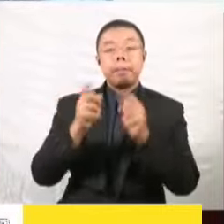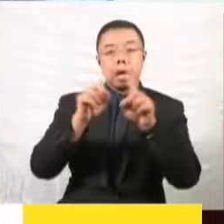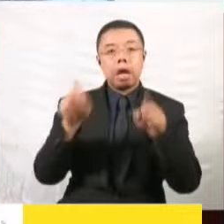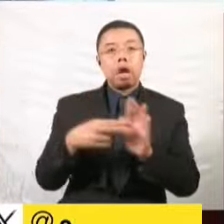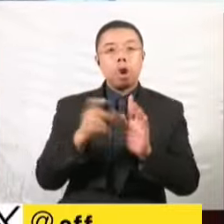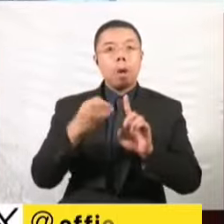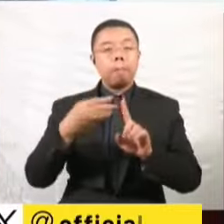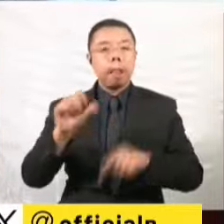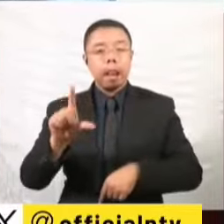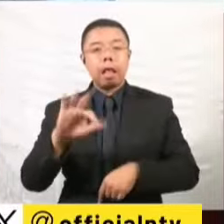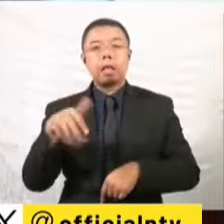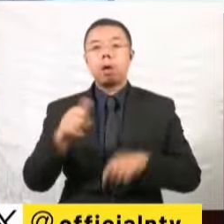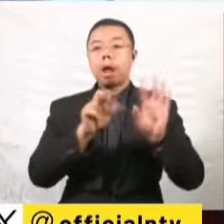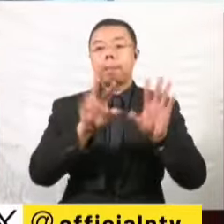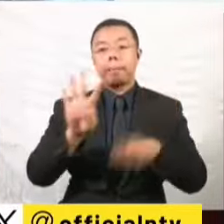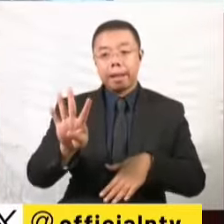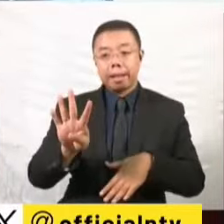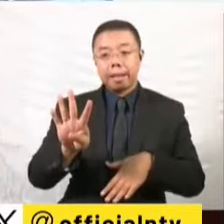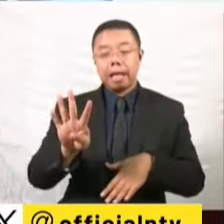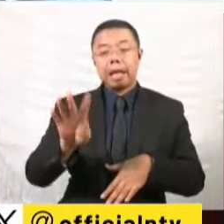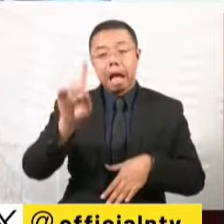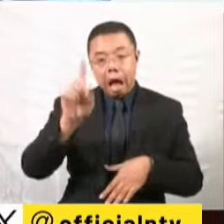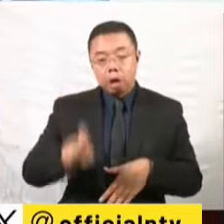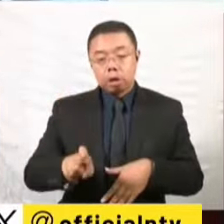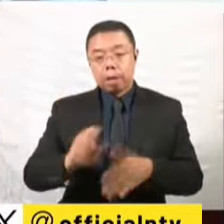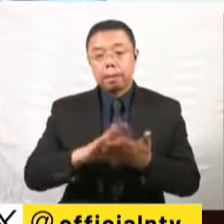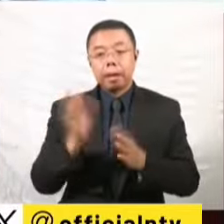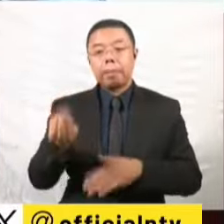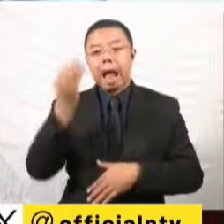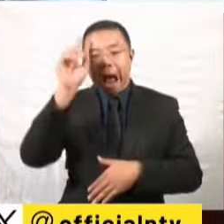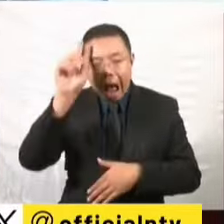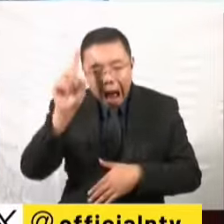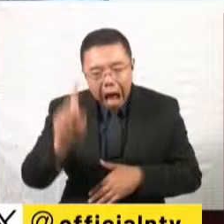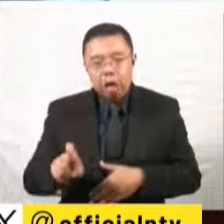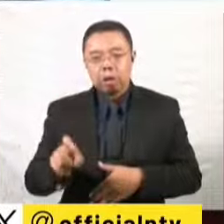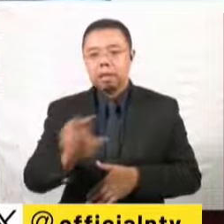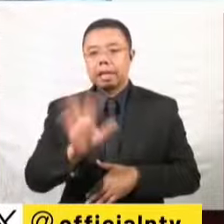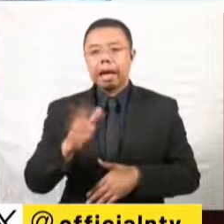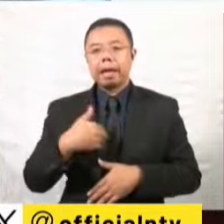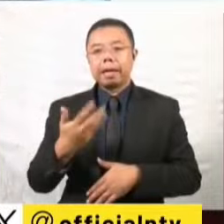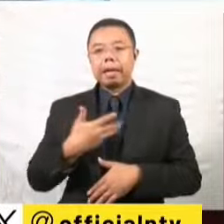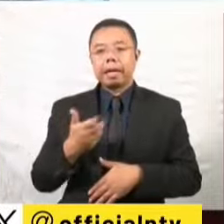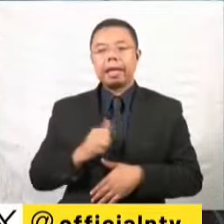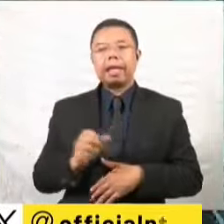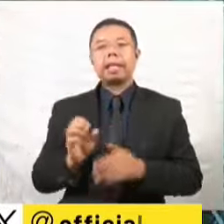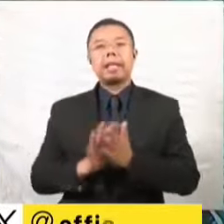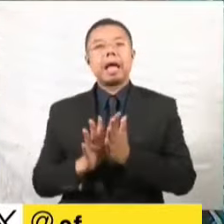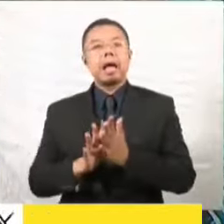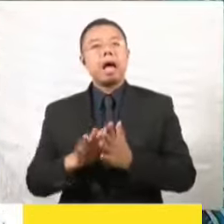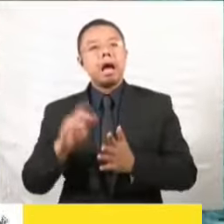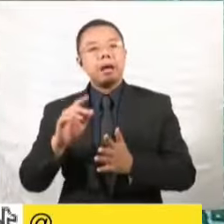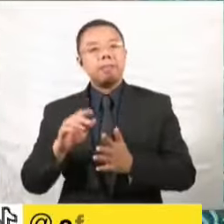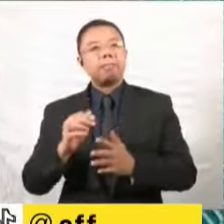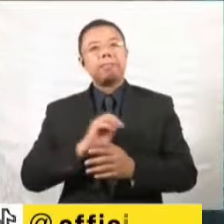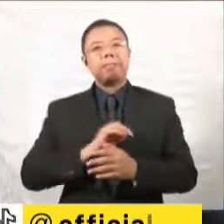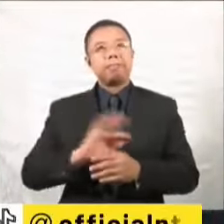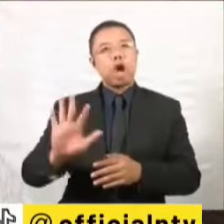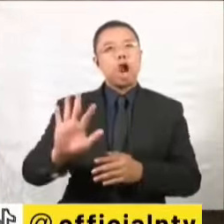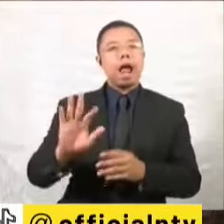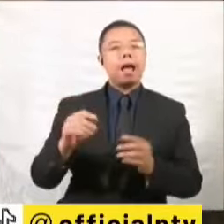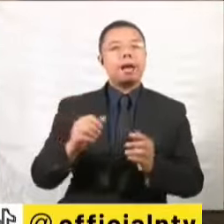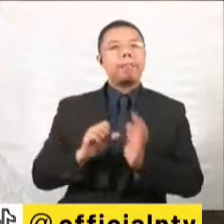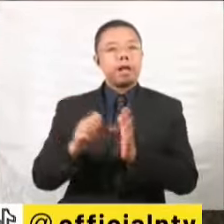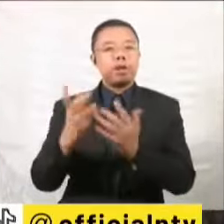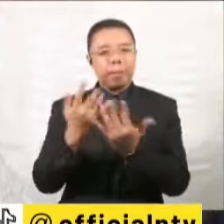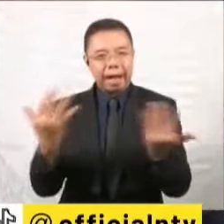tahun 84 jadi seharusnya sebagai pemimpin harusnya jangan kita ber ba w habis Terima kasih Bapak berikutnya